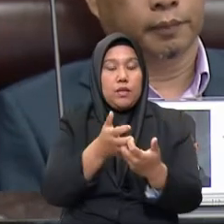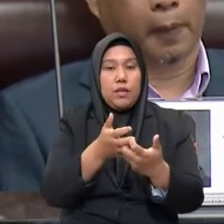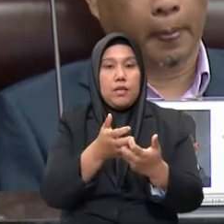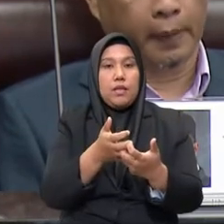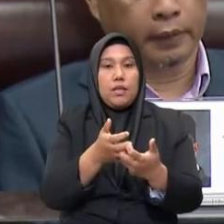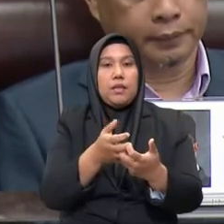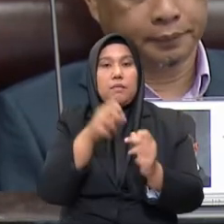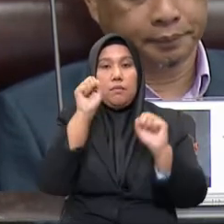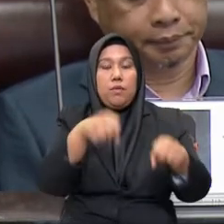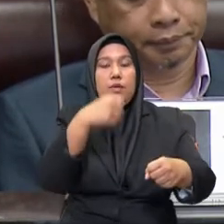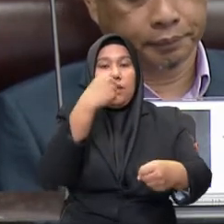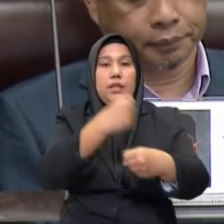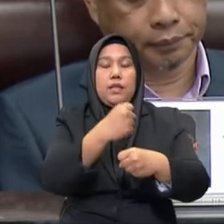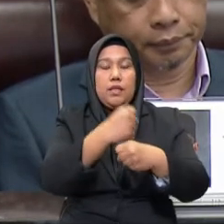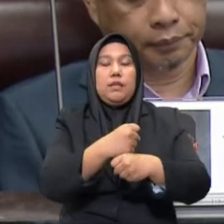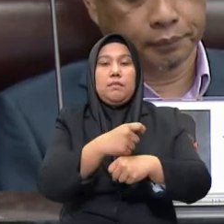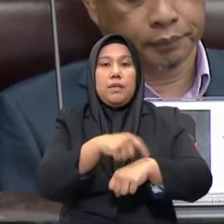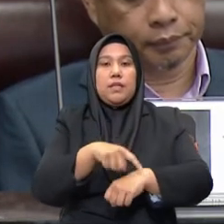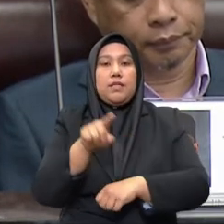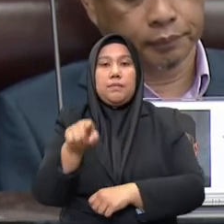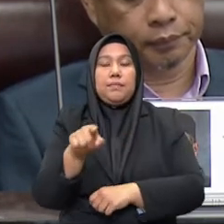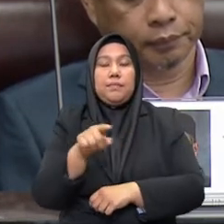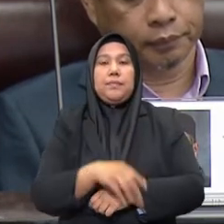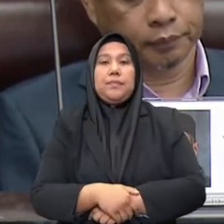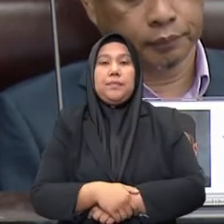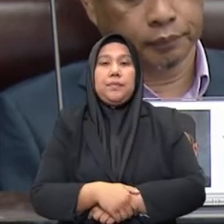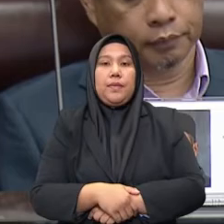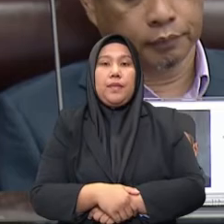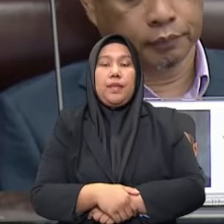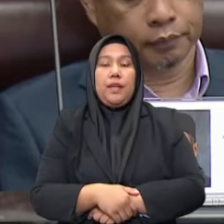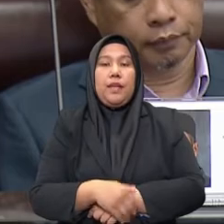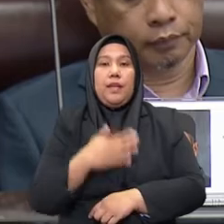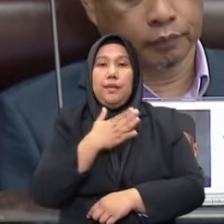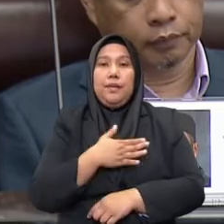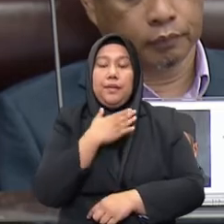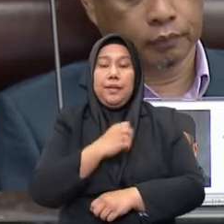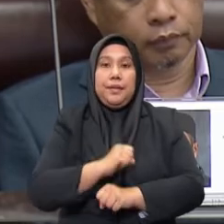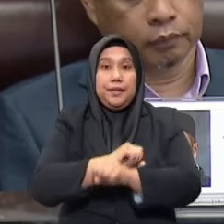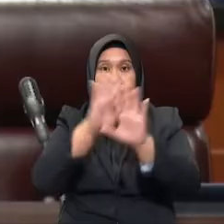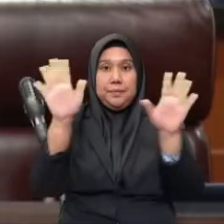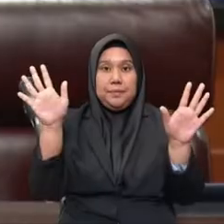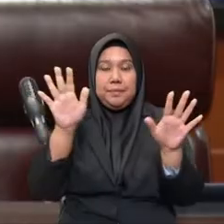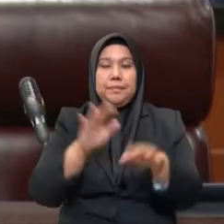pada waktu itu. Mohon pencerahan daripada pihak kementerian. Terima kasih, Tuan Speaker.